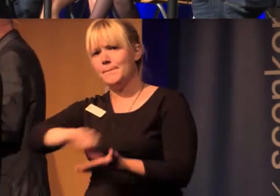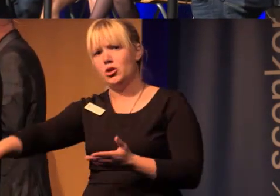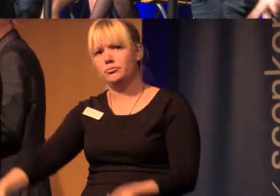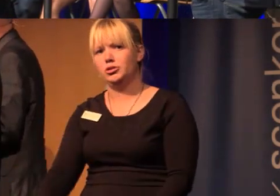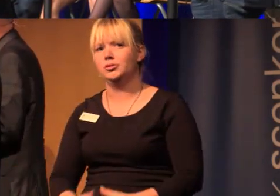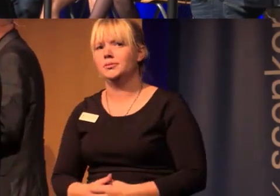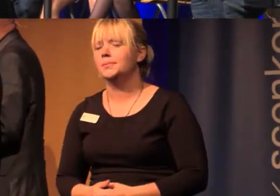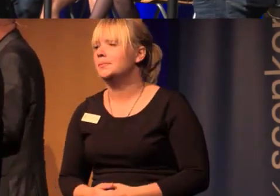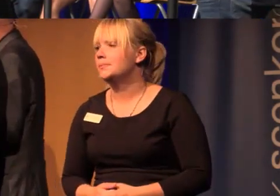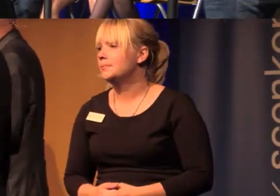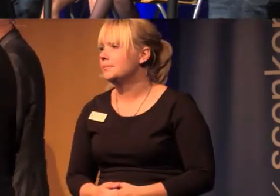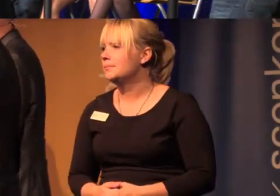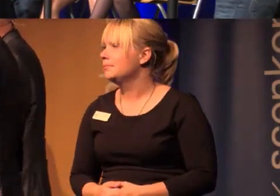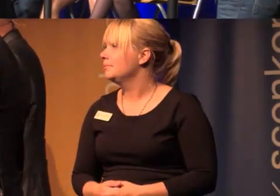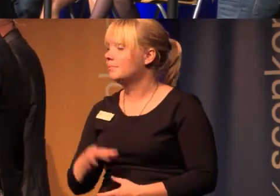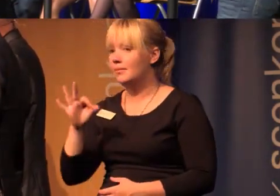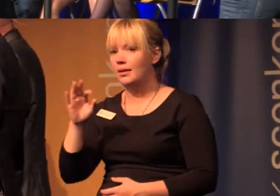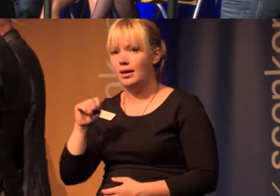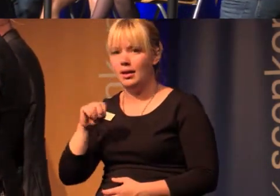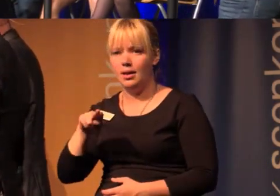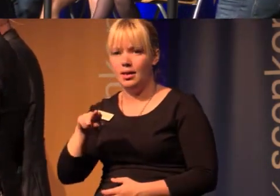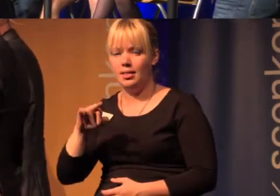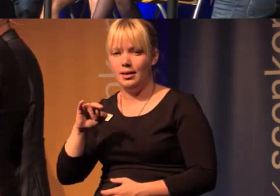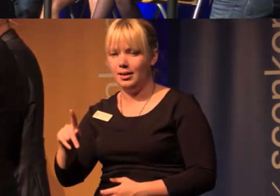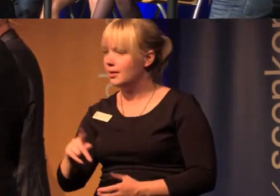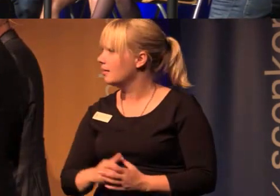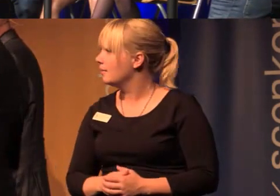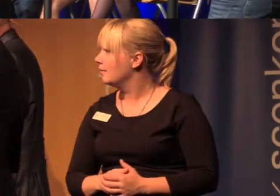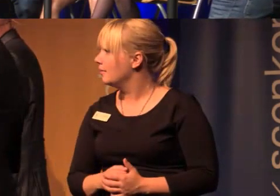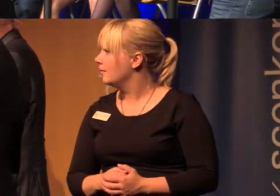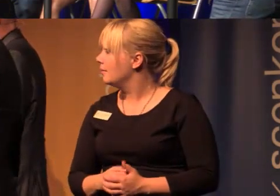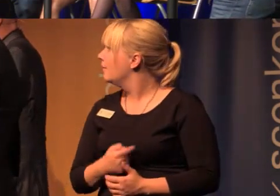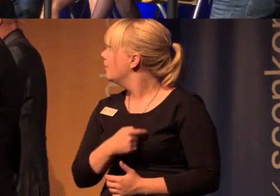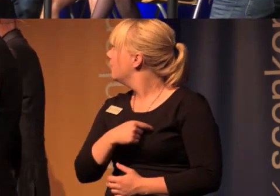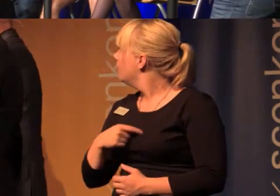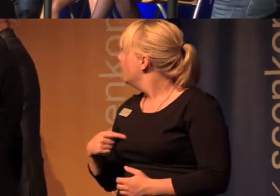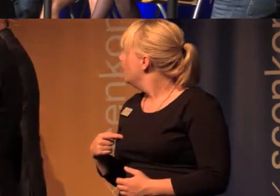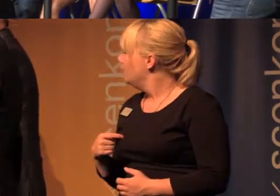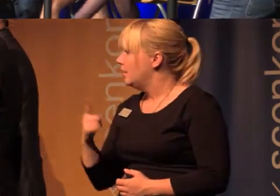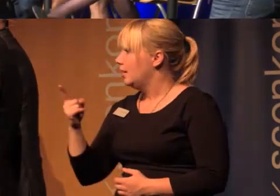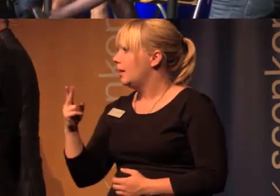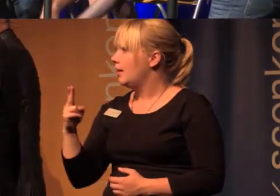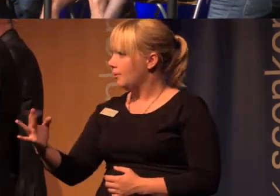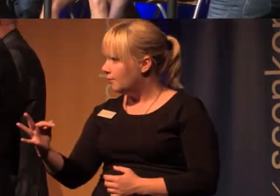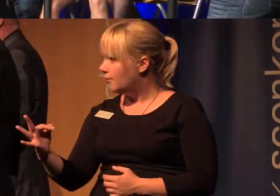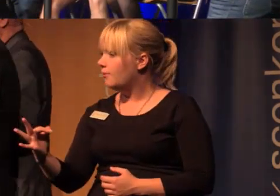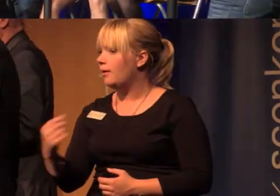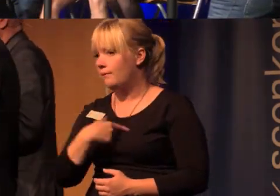Tack så mycket. Henrik, därefter Rasmus. Ja, vi i LUF håller ju med KDU det här att man ska